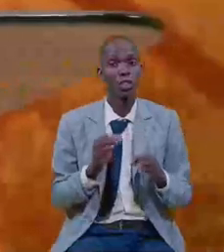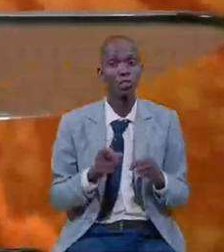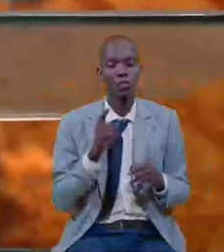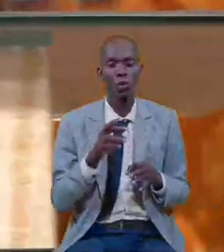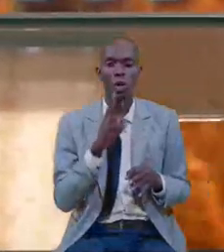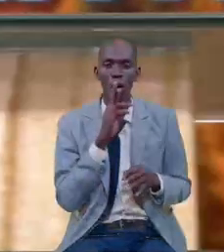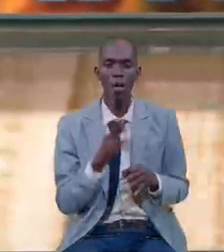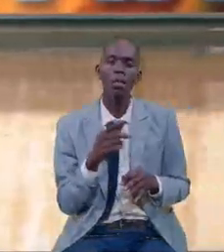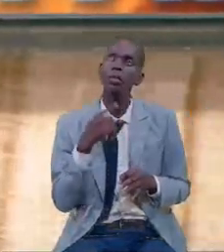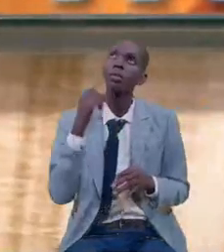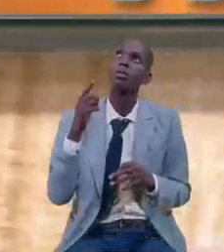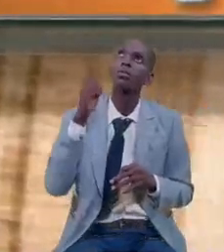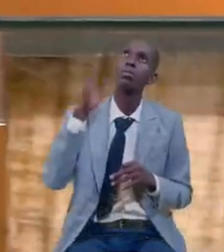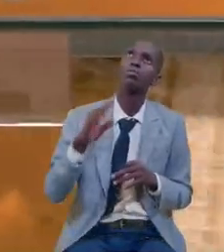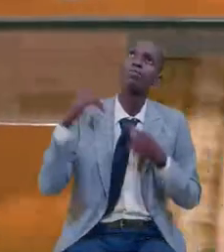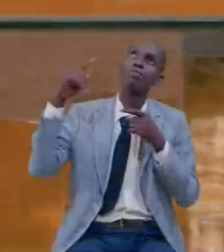si vous